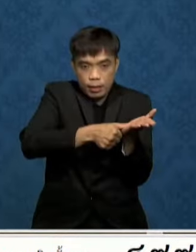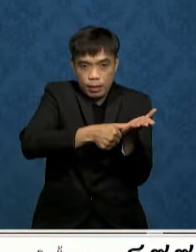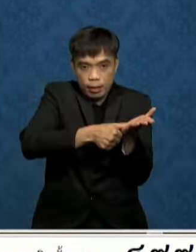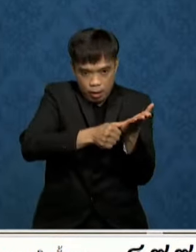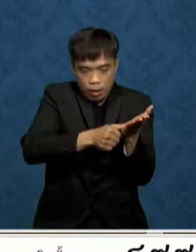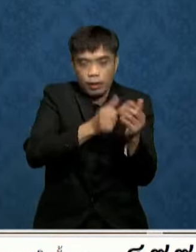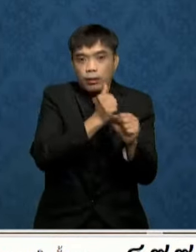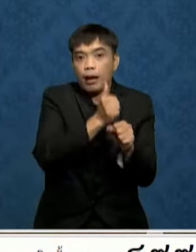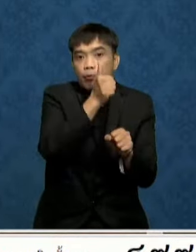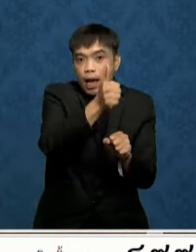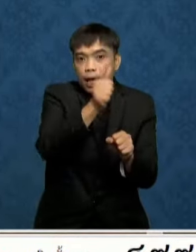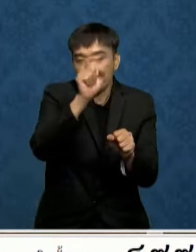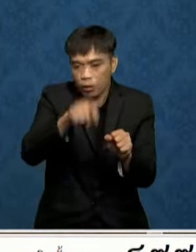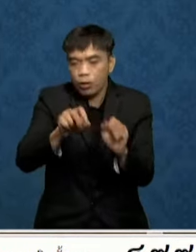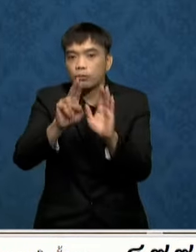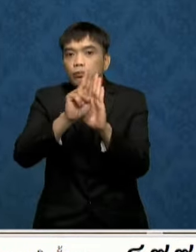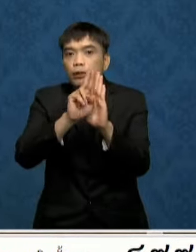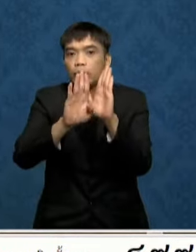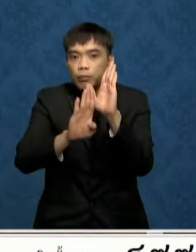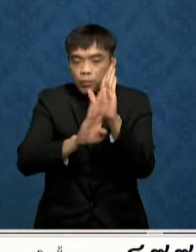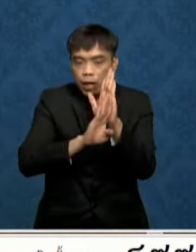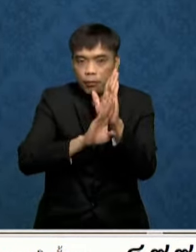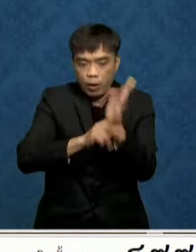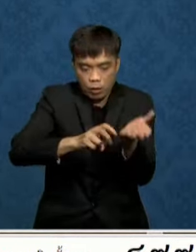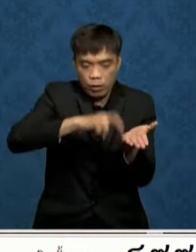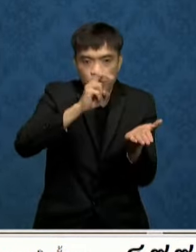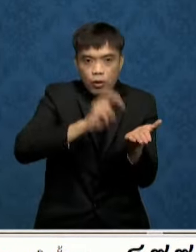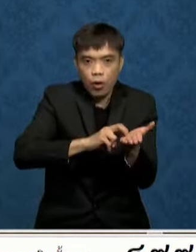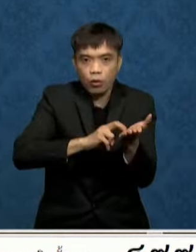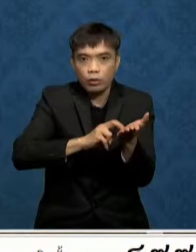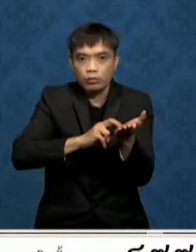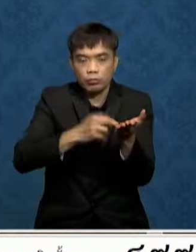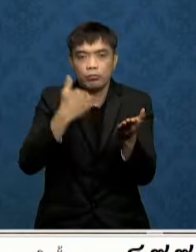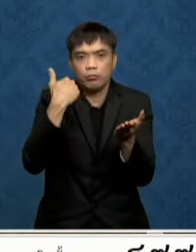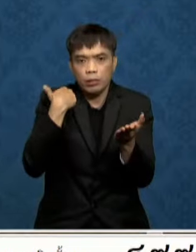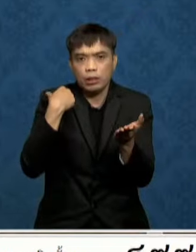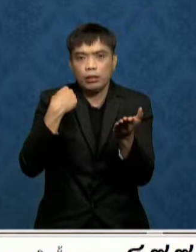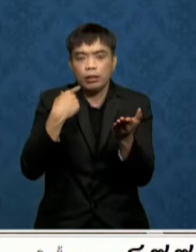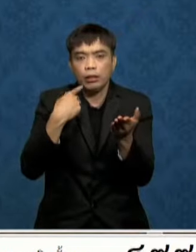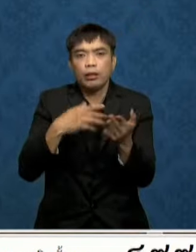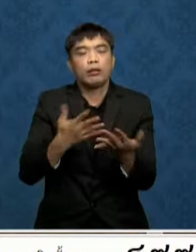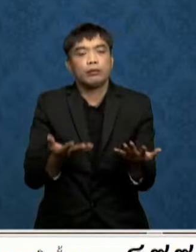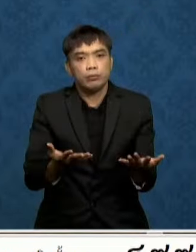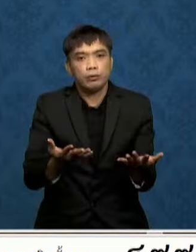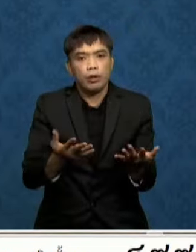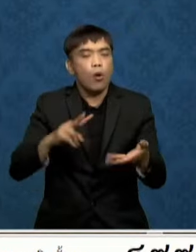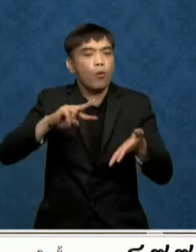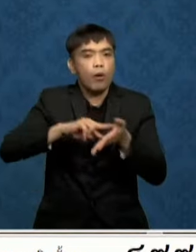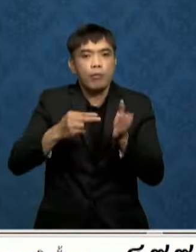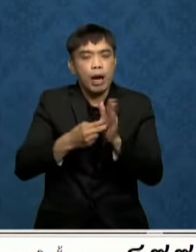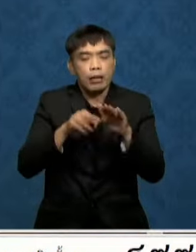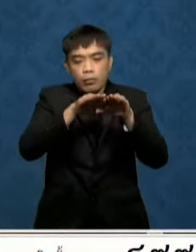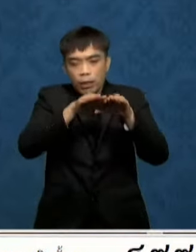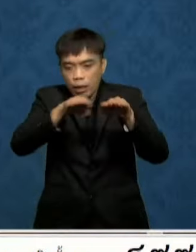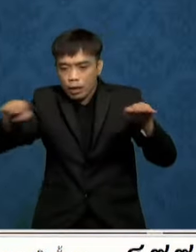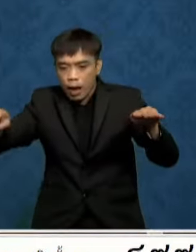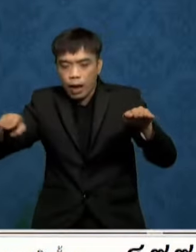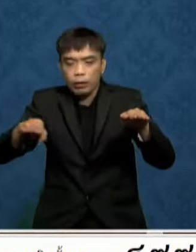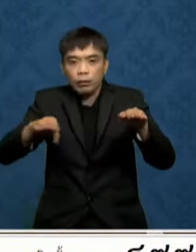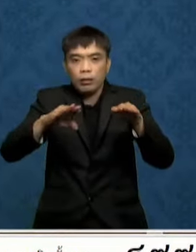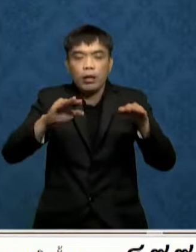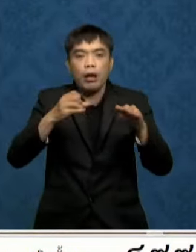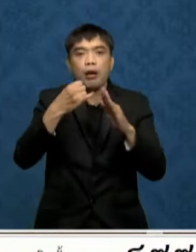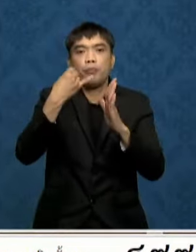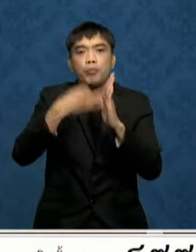ต้องไปมีระเบียบมาออกมารรองรับต่อเนื่องออกไปอีกนะคะซึ่งมันก็จะกลายเป็นการสร้างบรรทัดฐานผิดๆไปในอนาคตอีก